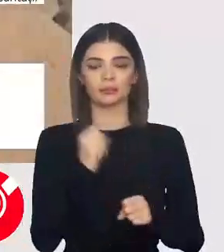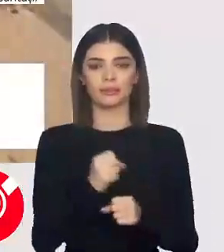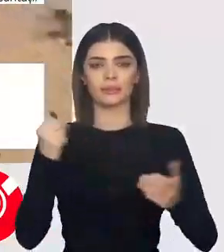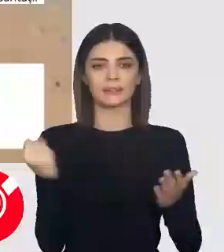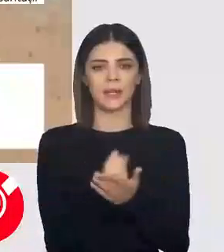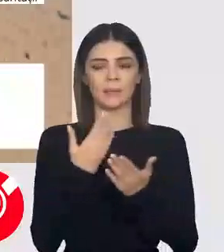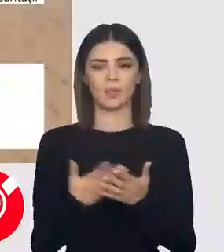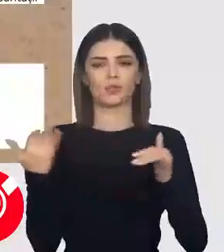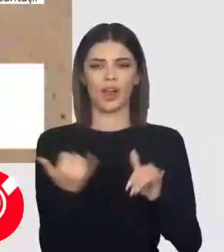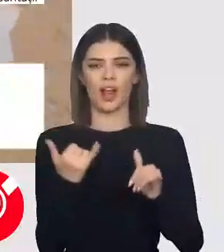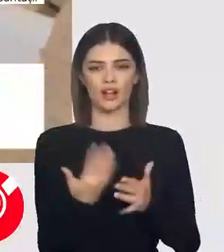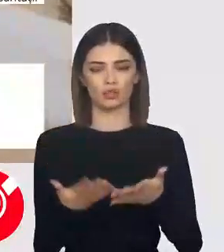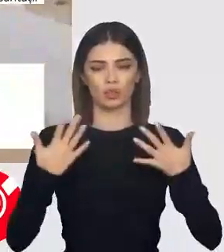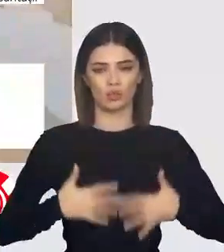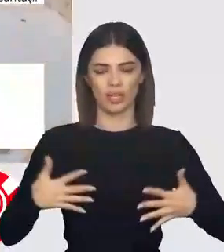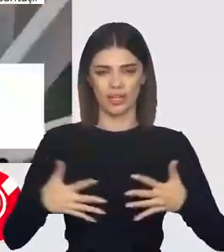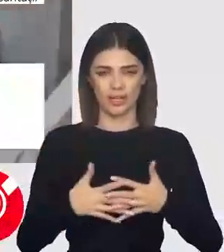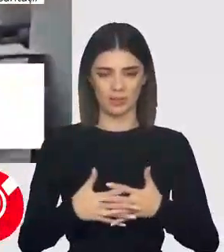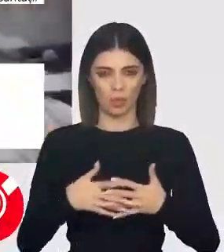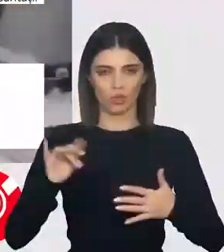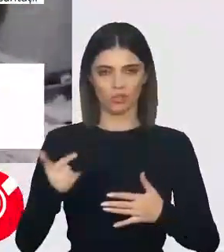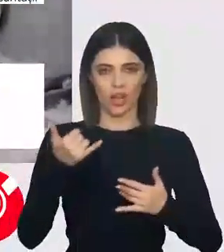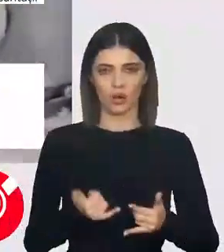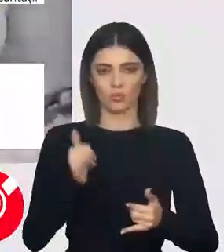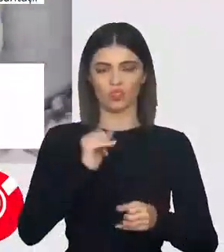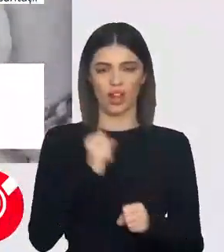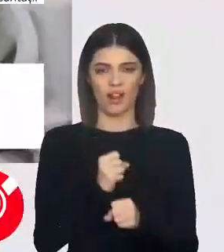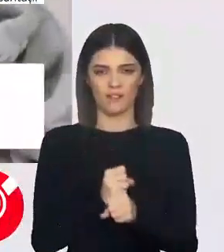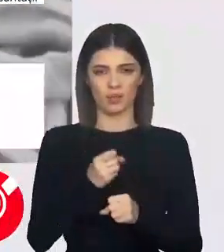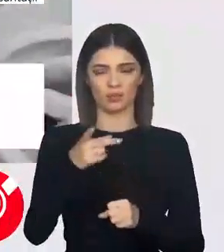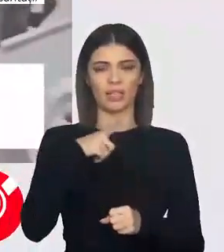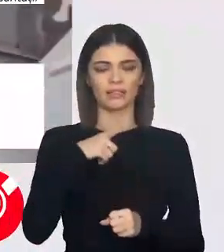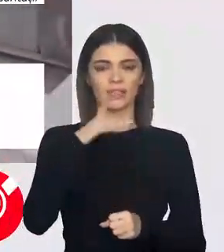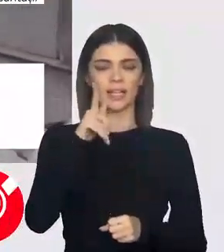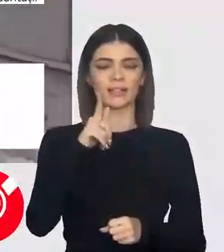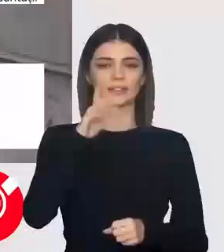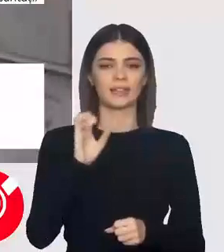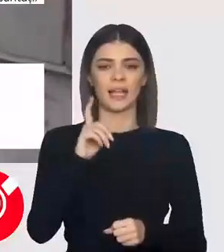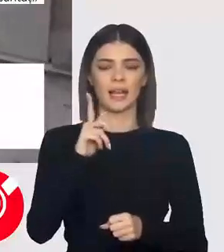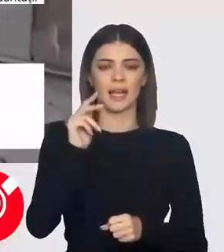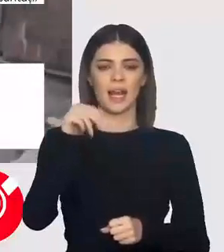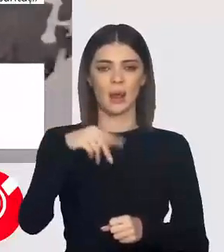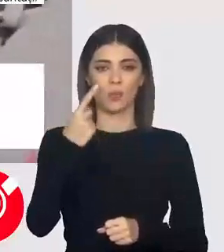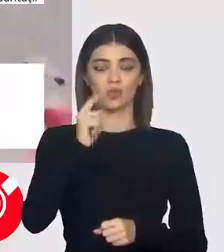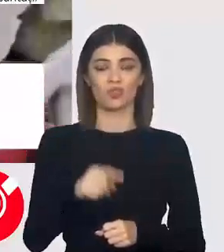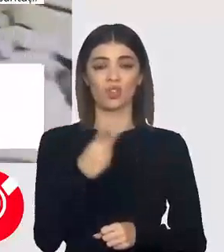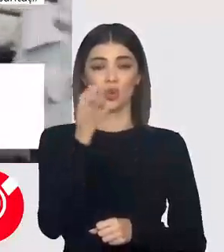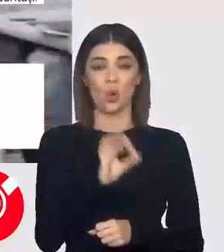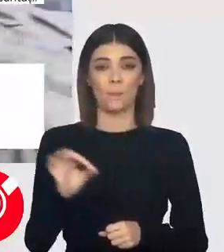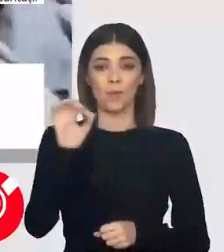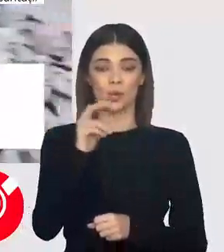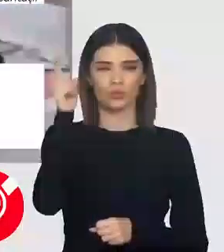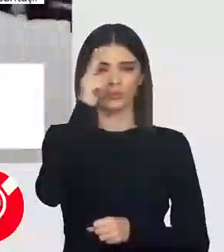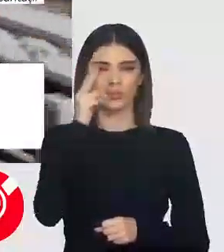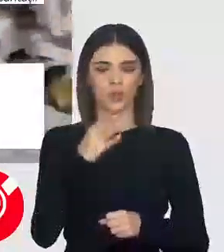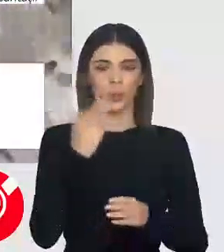susținerea invaziei în Ucraina. Zvinciuc este creatorul grupului de Telegram Ribar, care are peste 1,2 milioane de